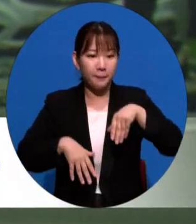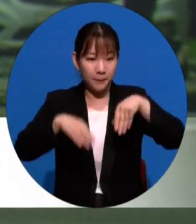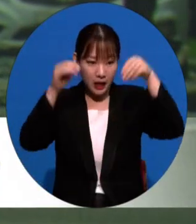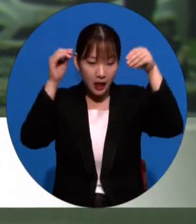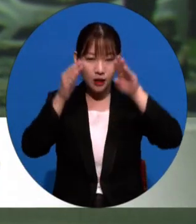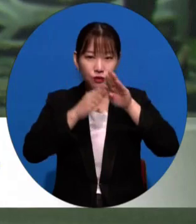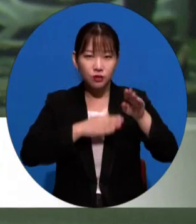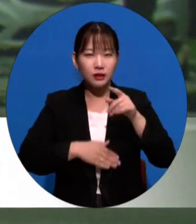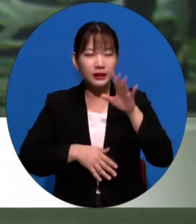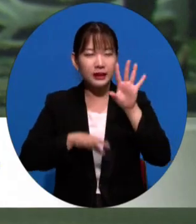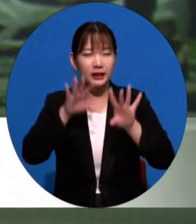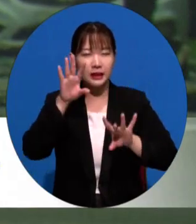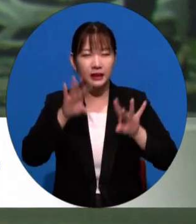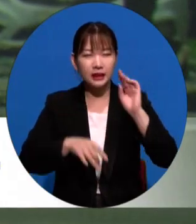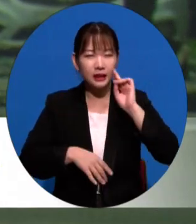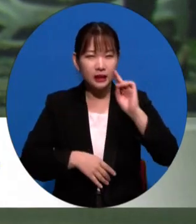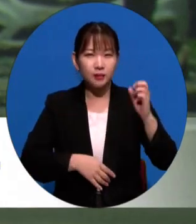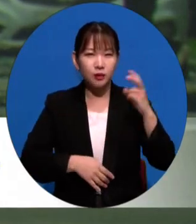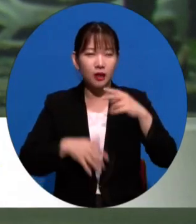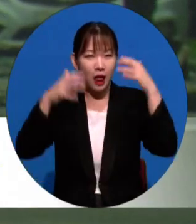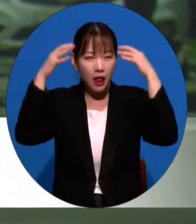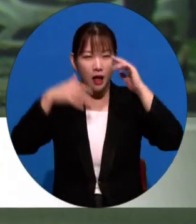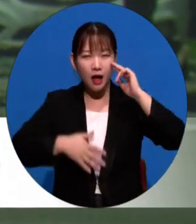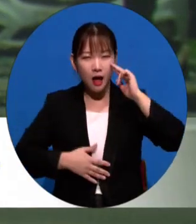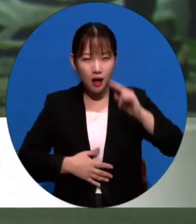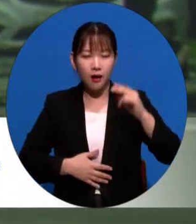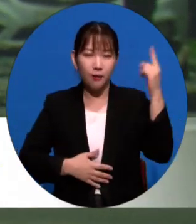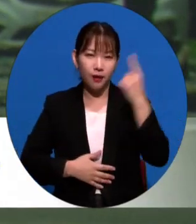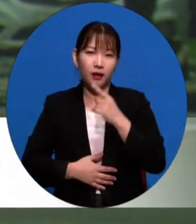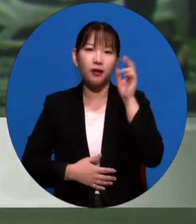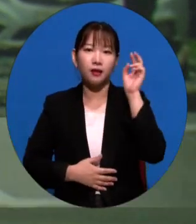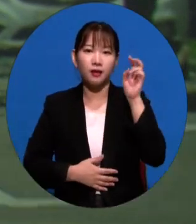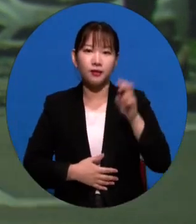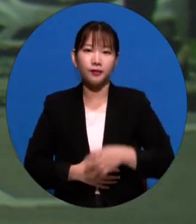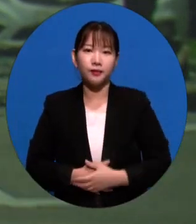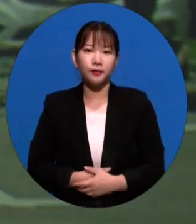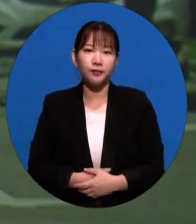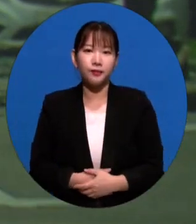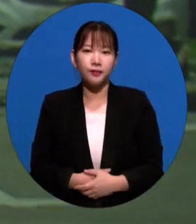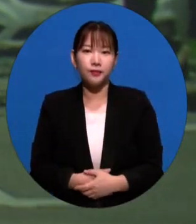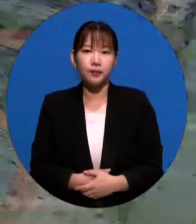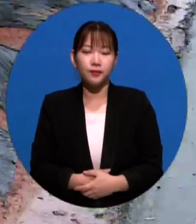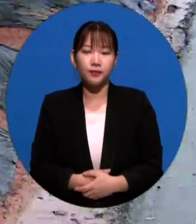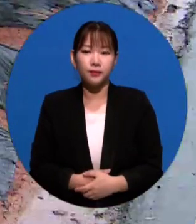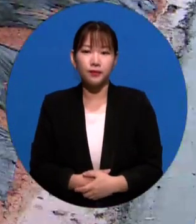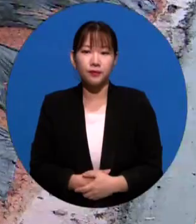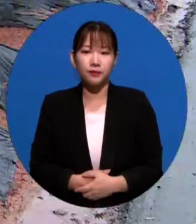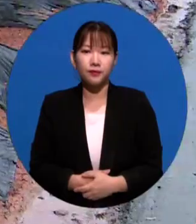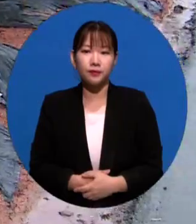뒤에는 높은 습도와 함께 무더위가 찾아올 것으로 보입니다. 서희룡 기자입니다.